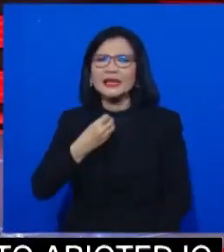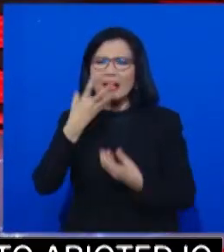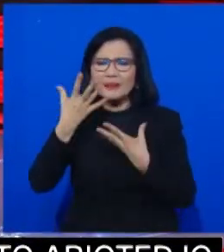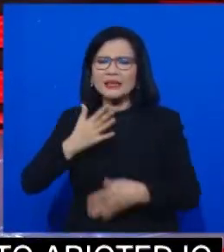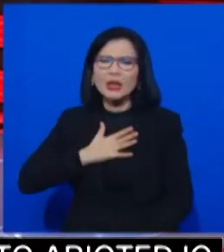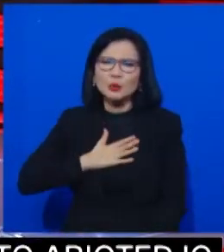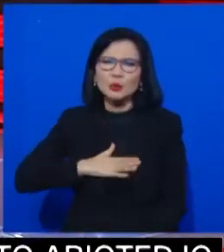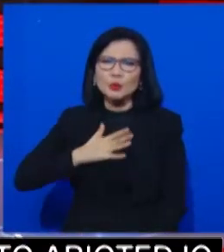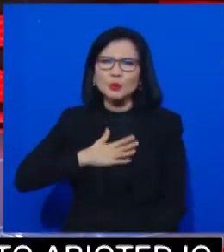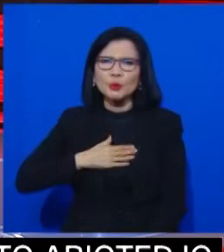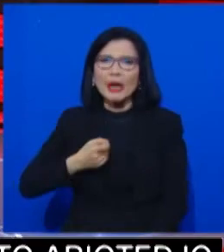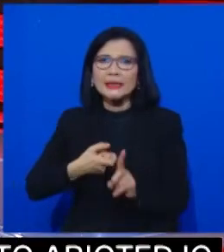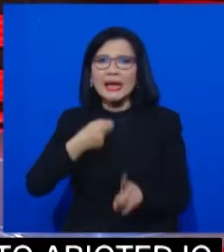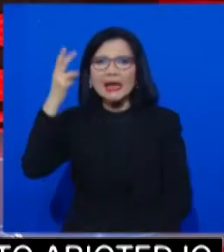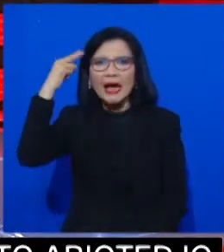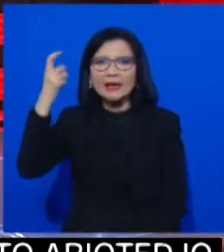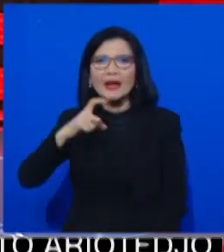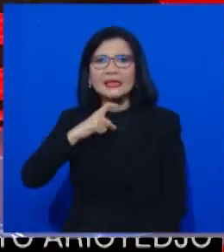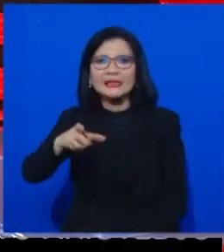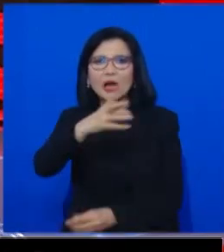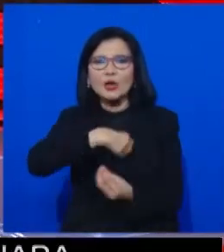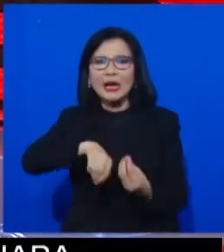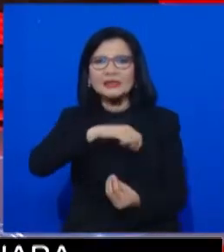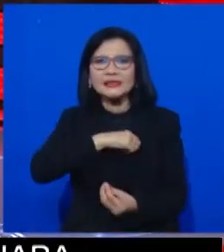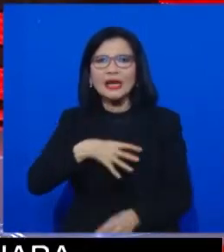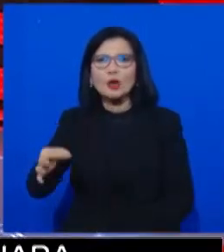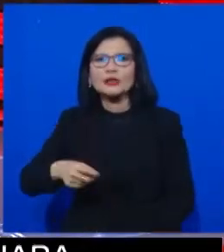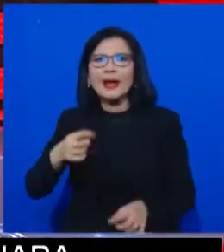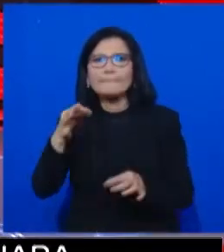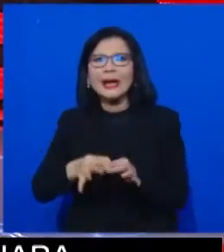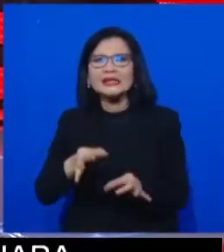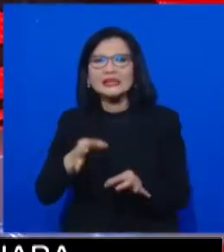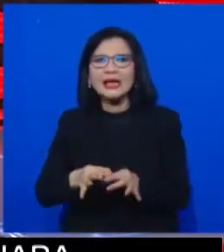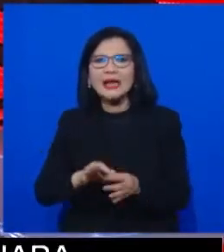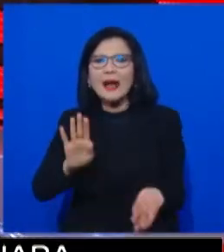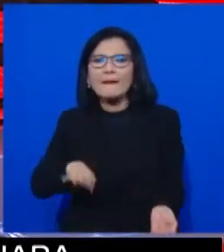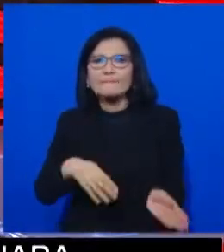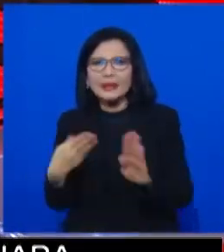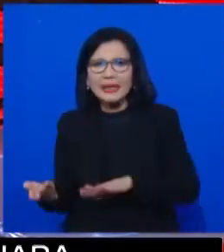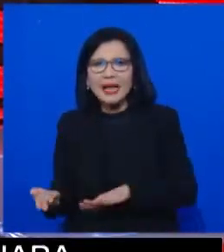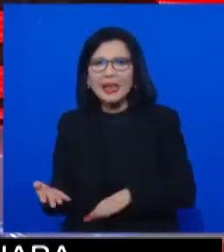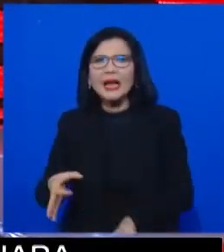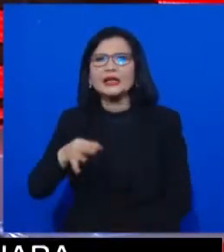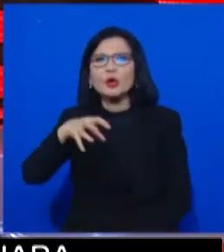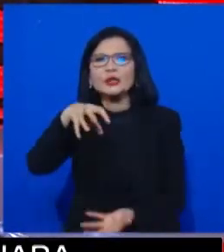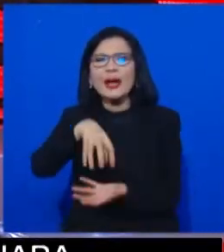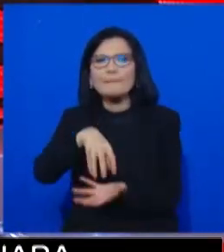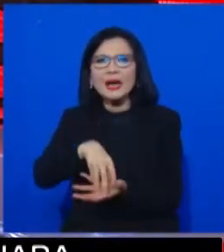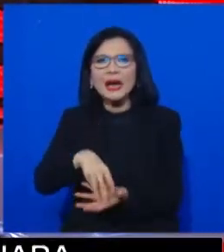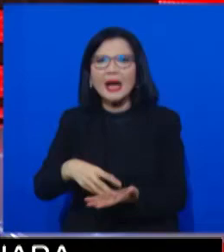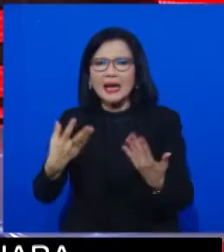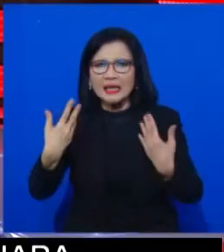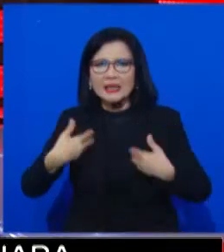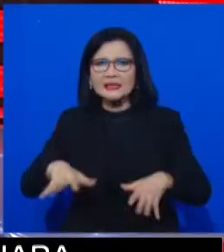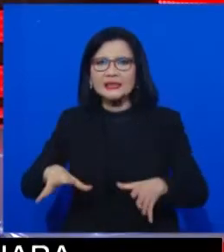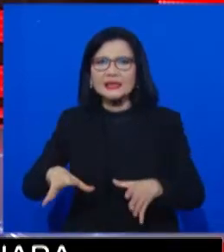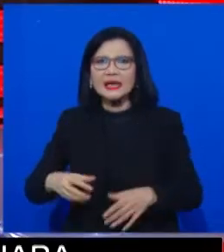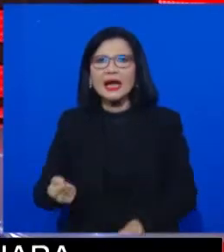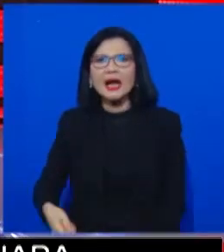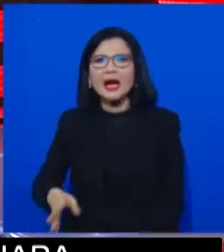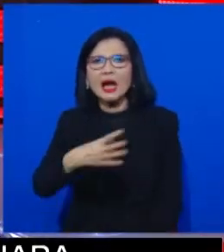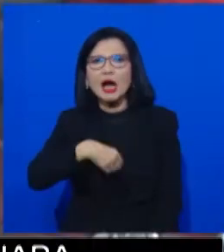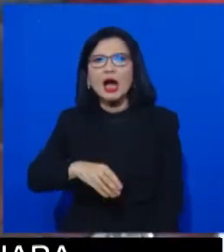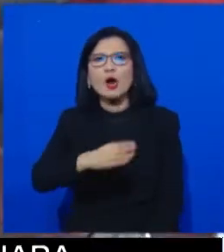Arab Saudi. Ada seorang calon haji asal Pacitan, Jawa Timur yang meninggal dunia di Mekah usai melaksanakan ibadah umroh wajib.